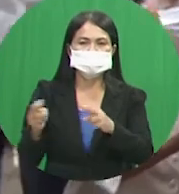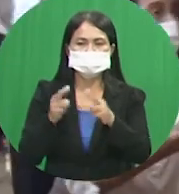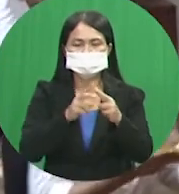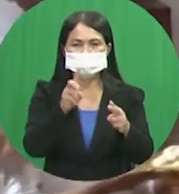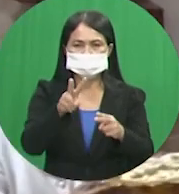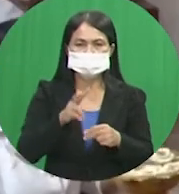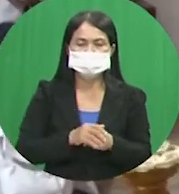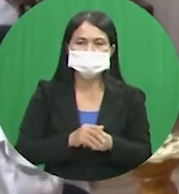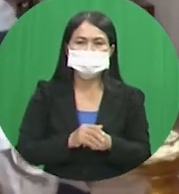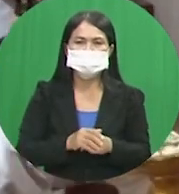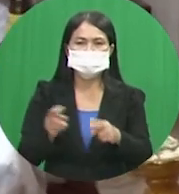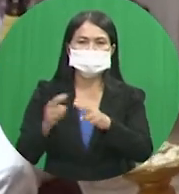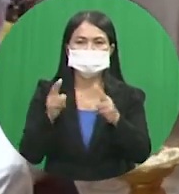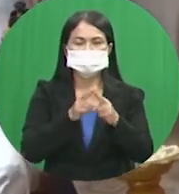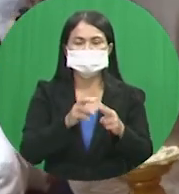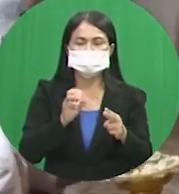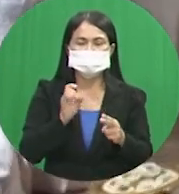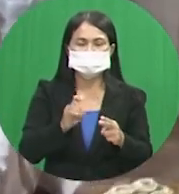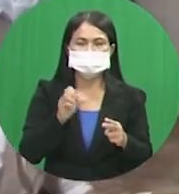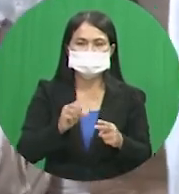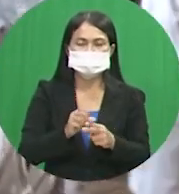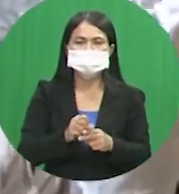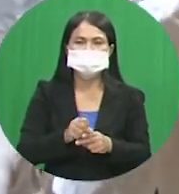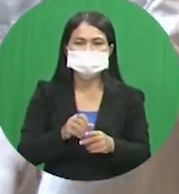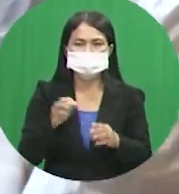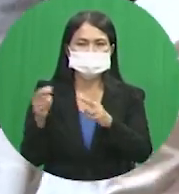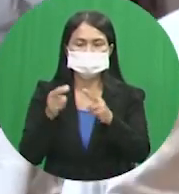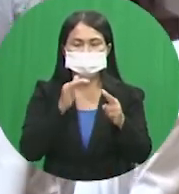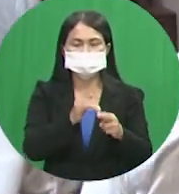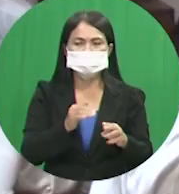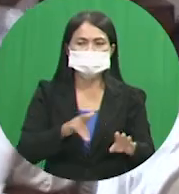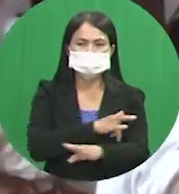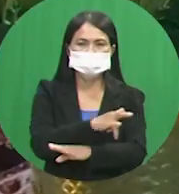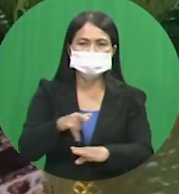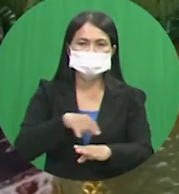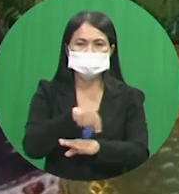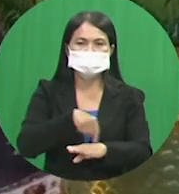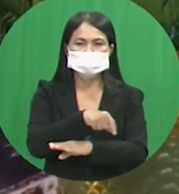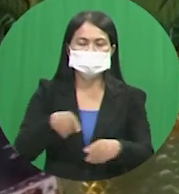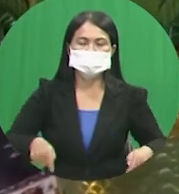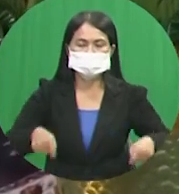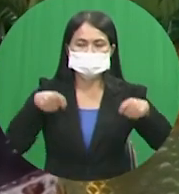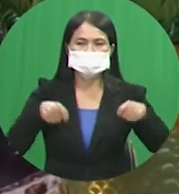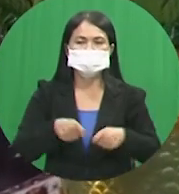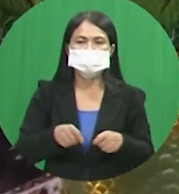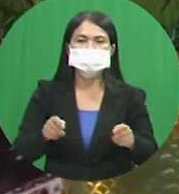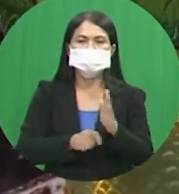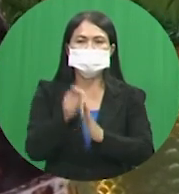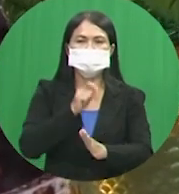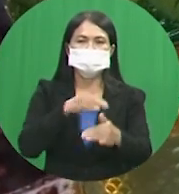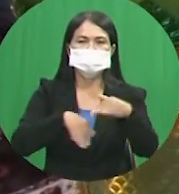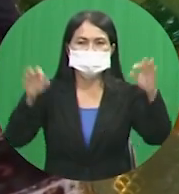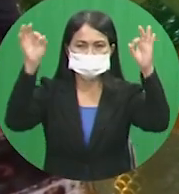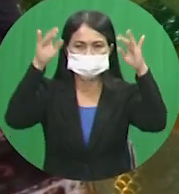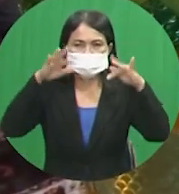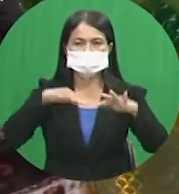นปีในคมเมลุ่มหนึ่งคมสาสระบริโภคแค่กำปองฉแนงขนมอรดกาโจประวั